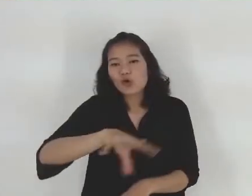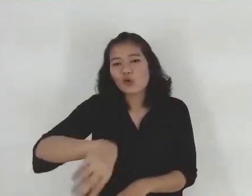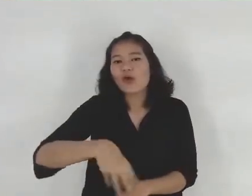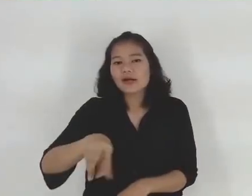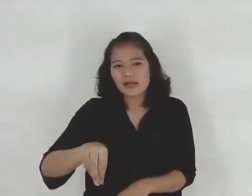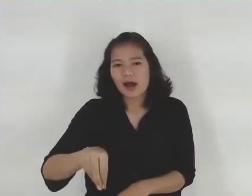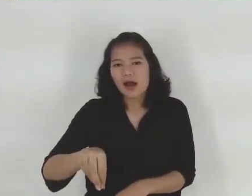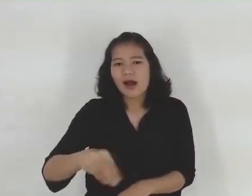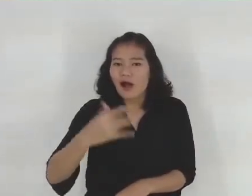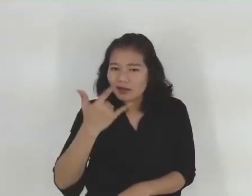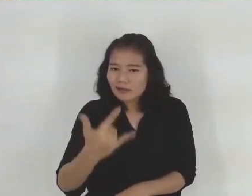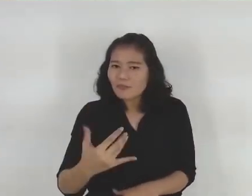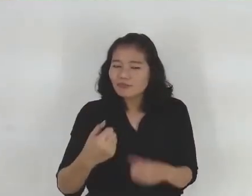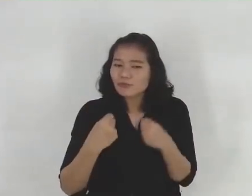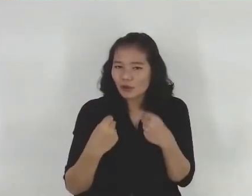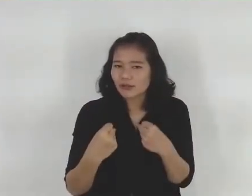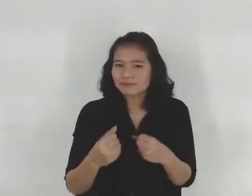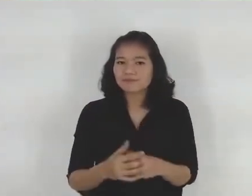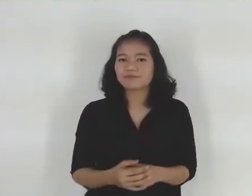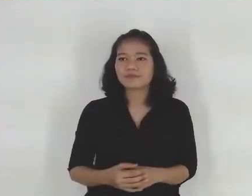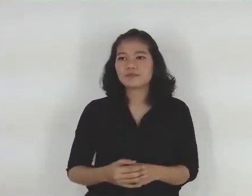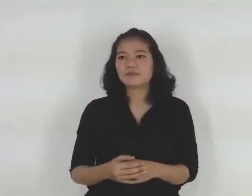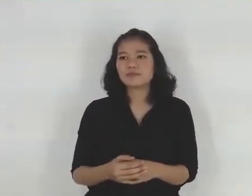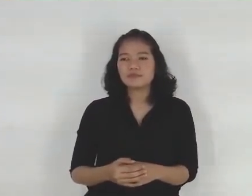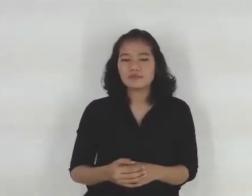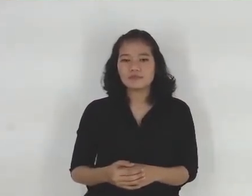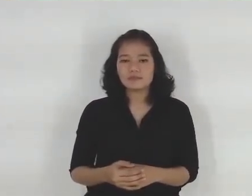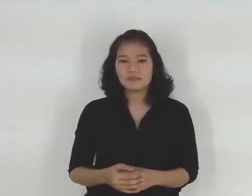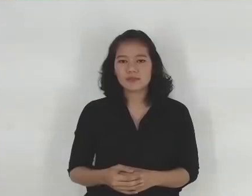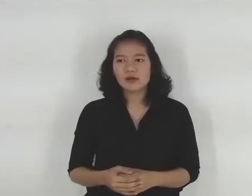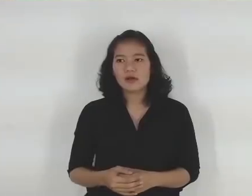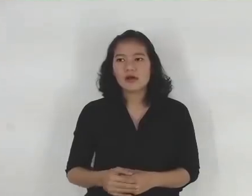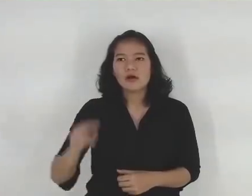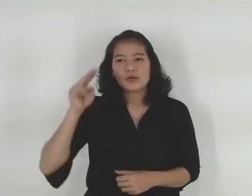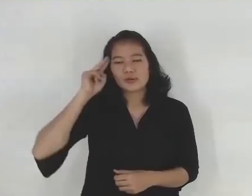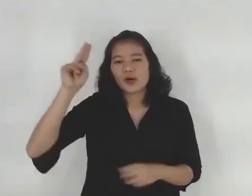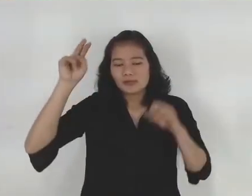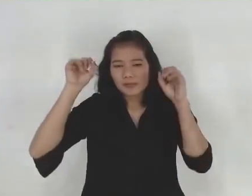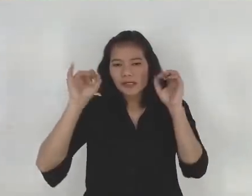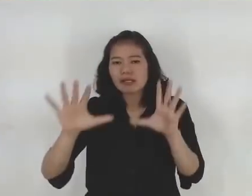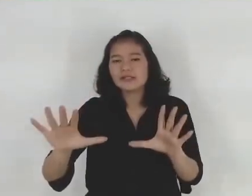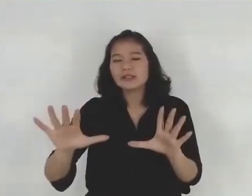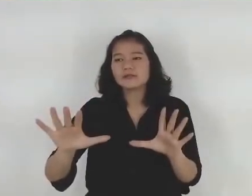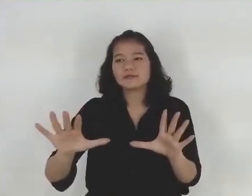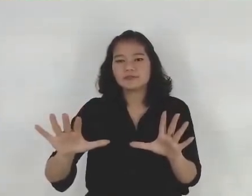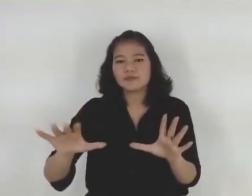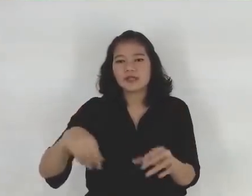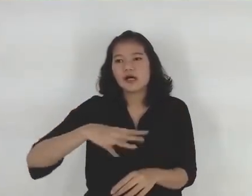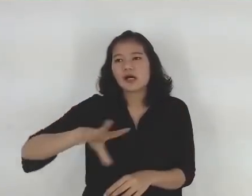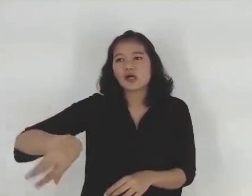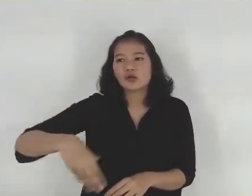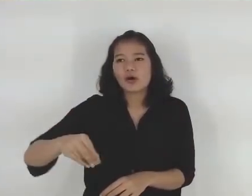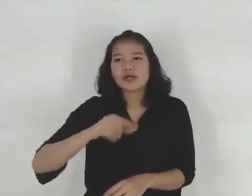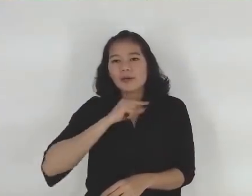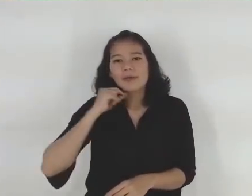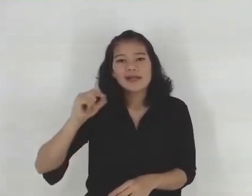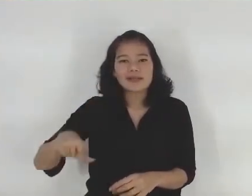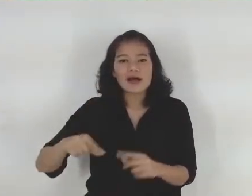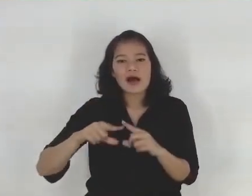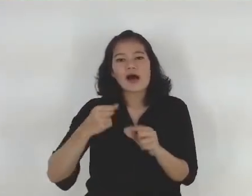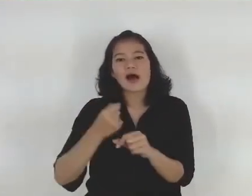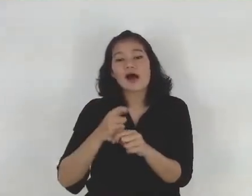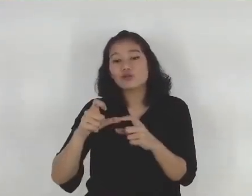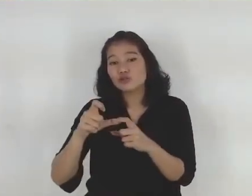ditinggalkan secara khusus Bapa arti Sembiring atau juga berkati keluarga dari pendeta Agus